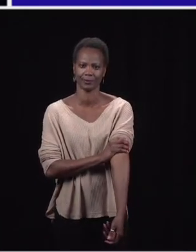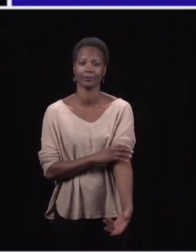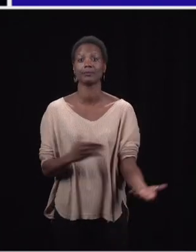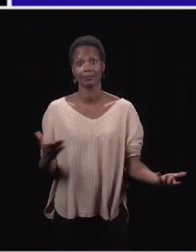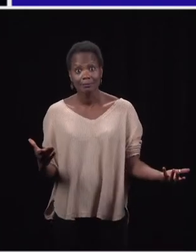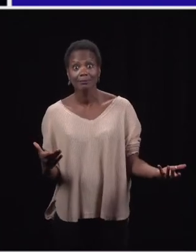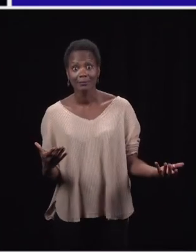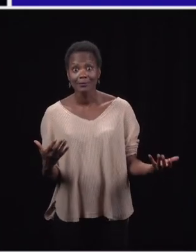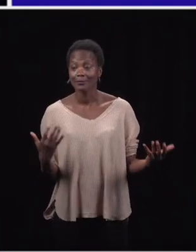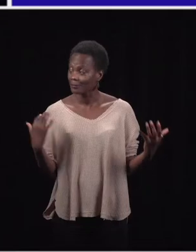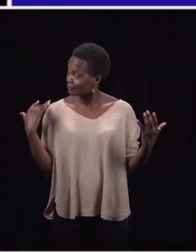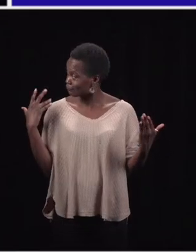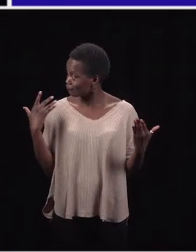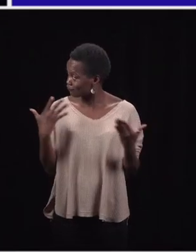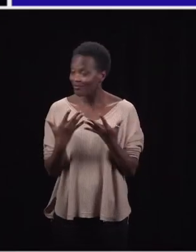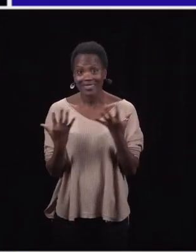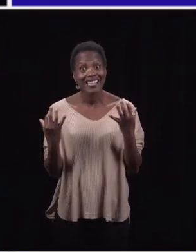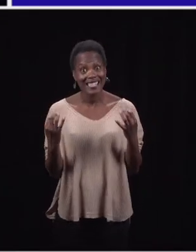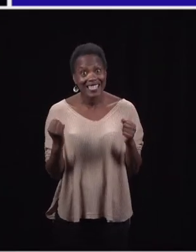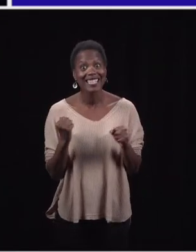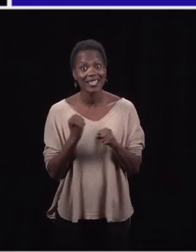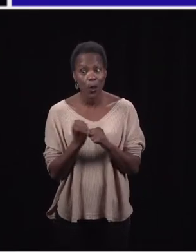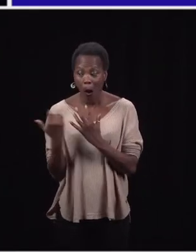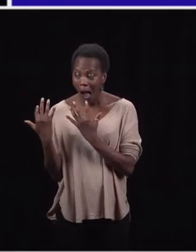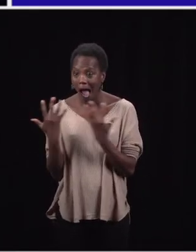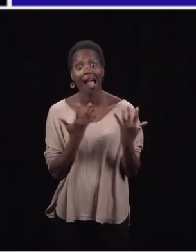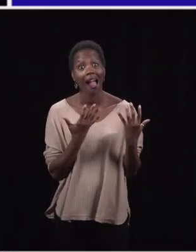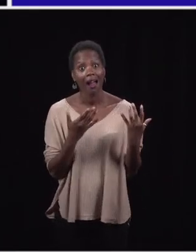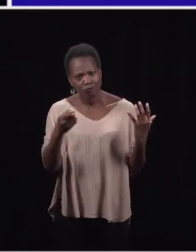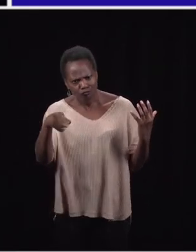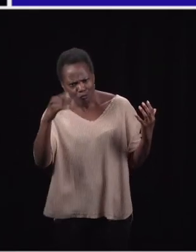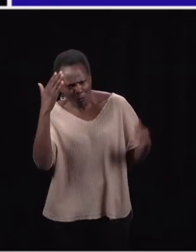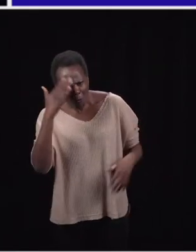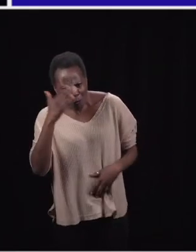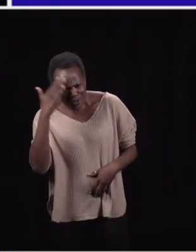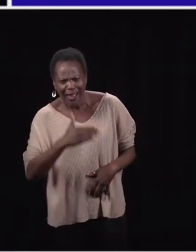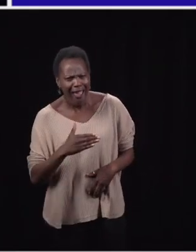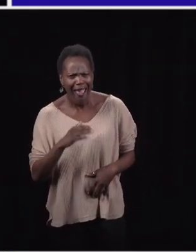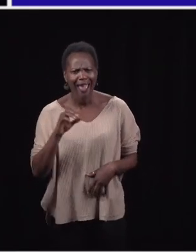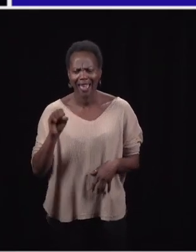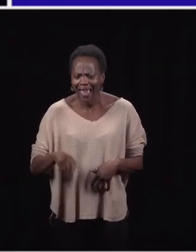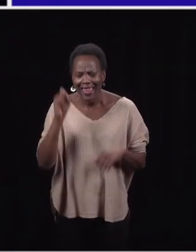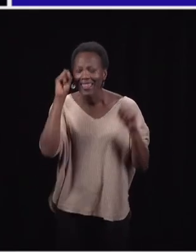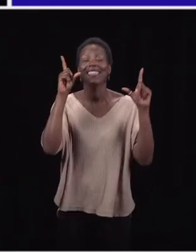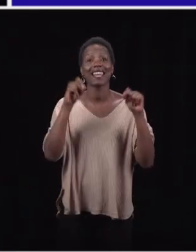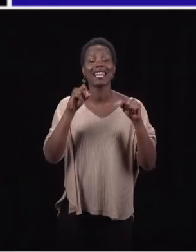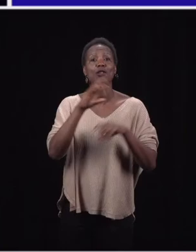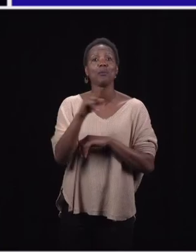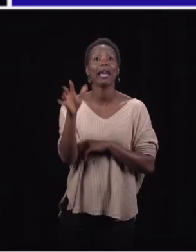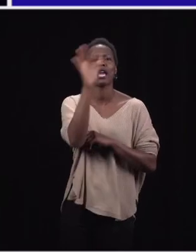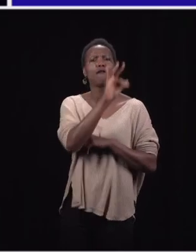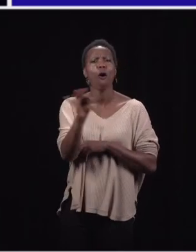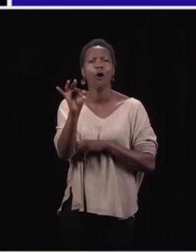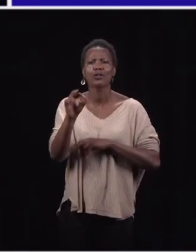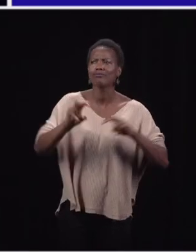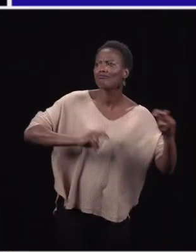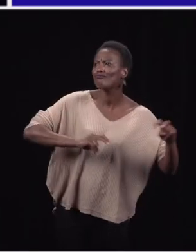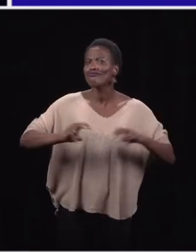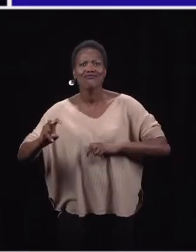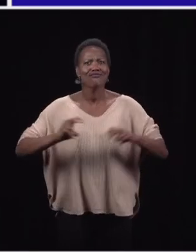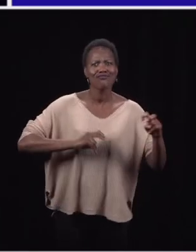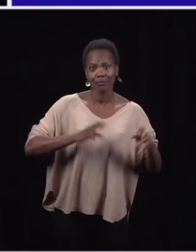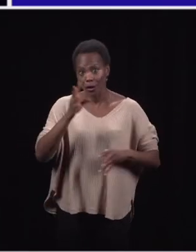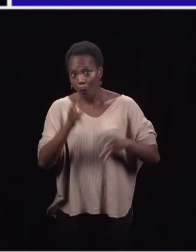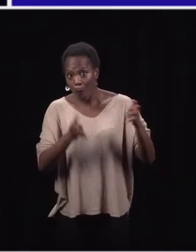et oui dixième dixième édition puisque vous le savez des clics numériques se baladent un petit peu partout en France et aujourd'hui c'est peut-être pour